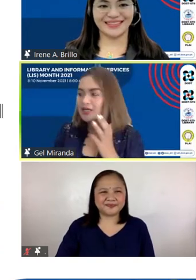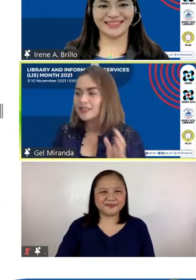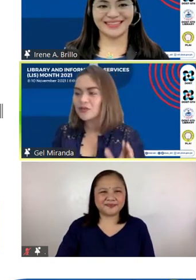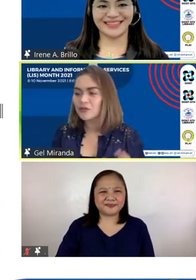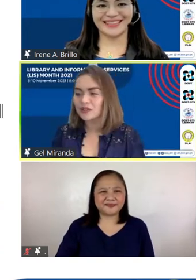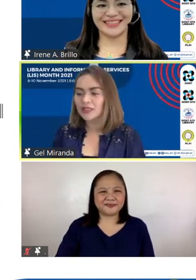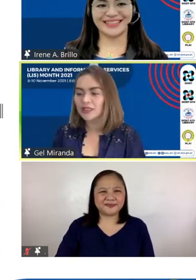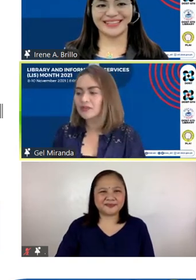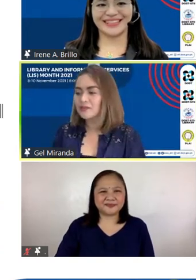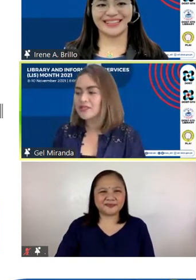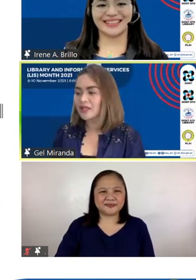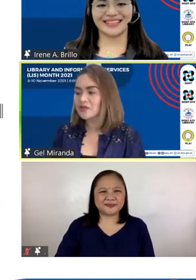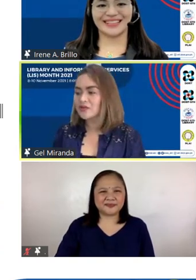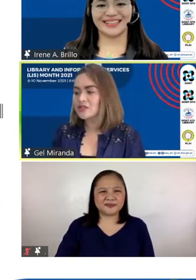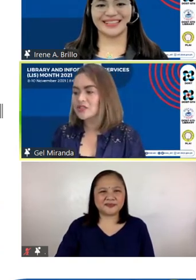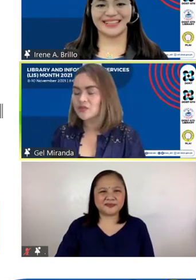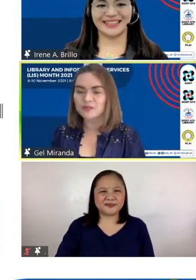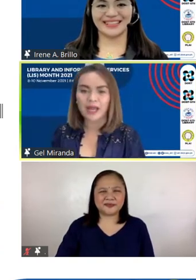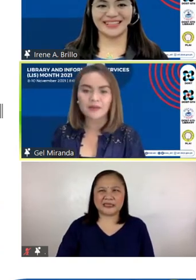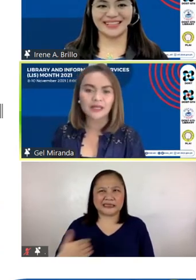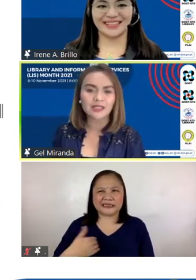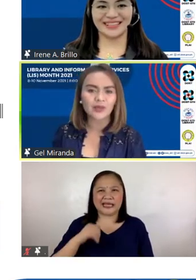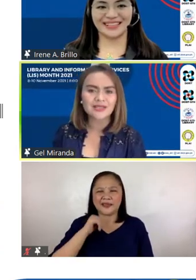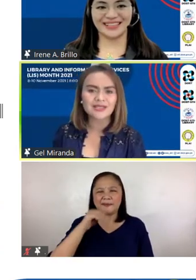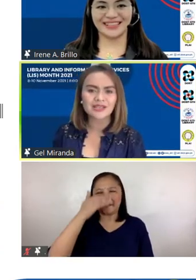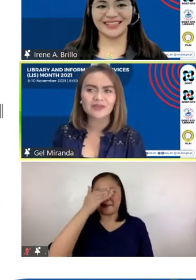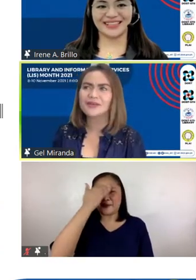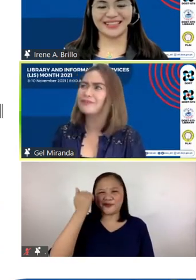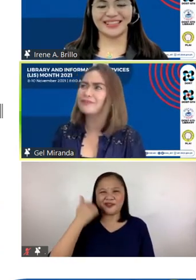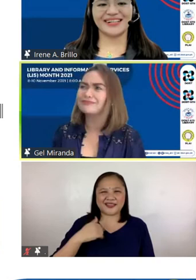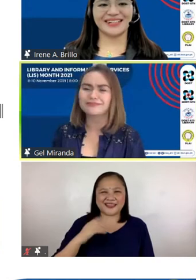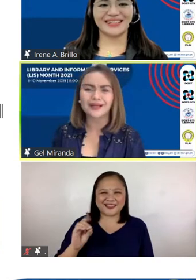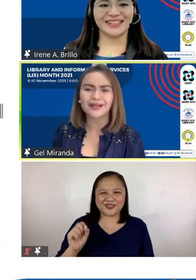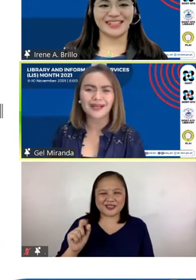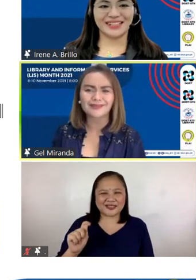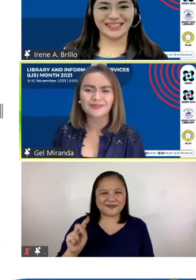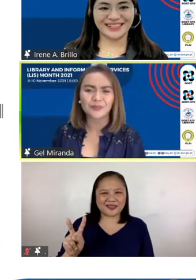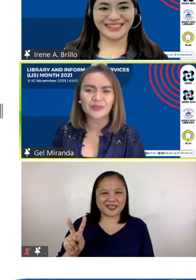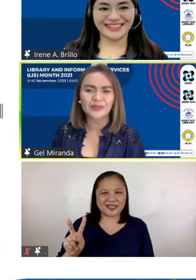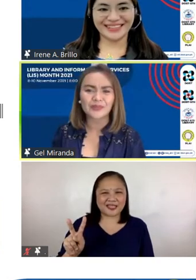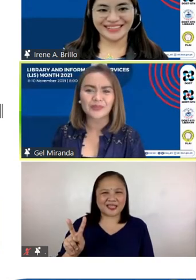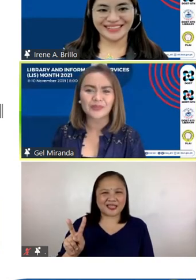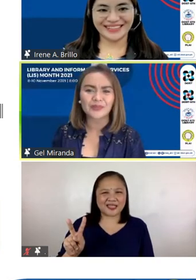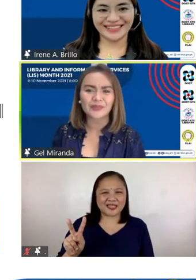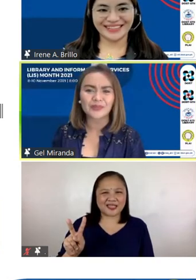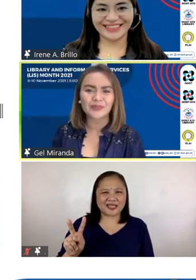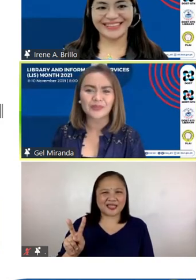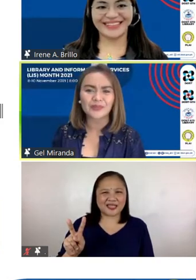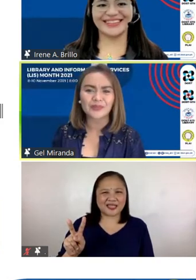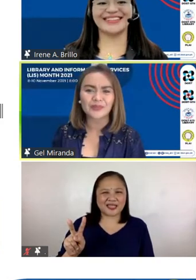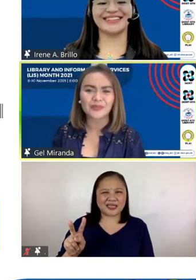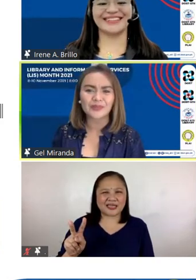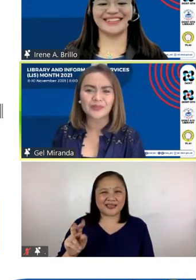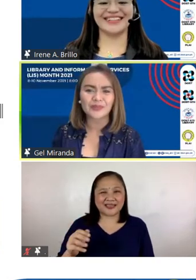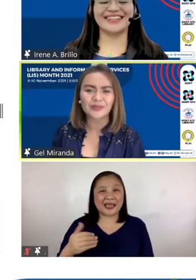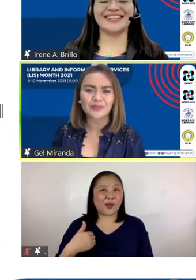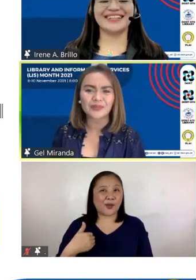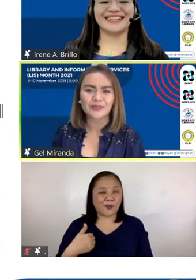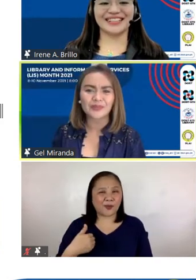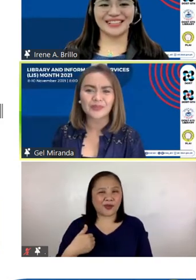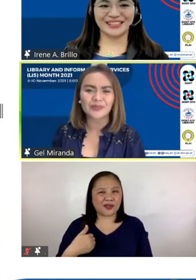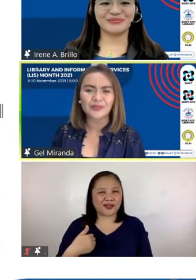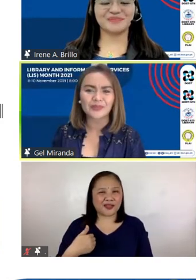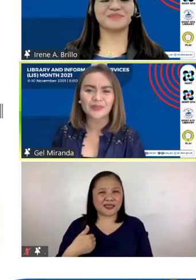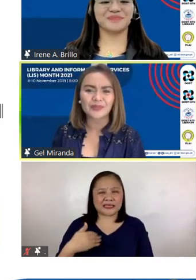Wait lang po ha. Hindi po ganun kabisado, ma'am. Ang DOST-TV, pwede kong email, ano na lang,